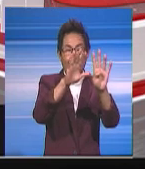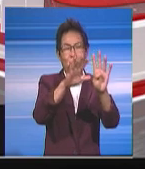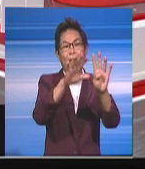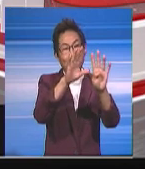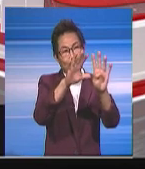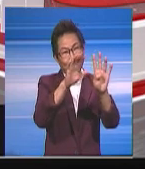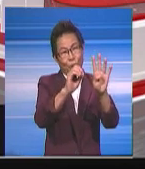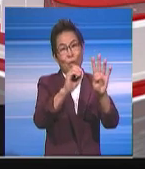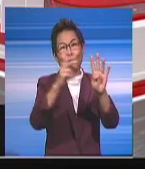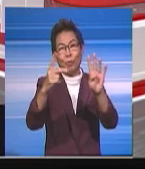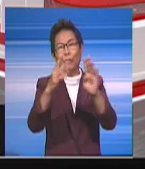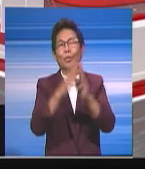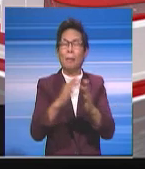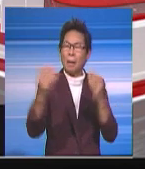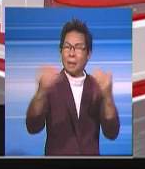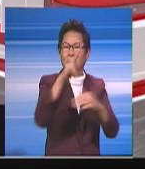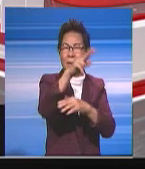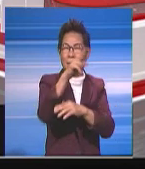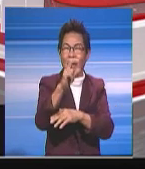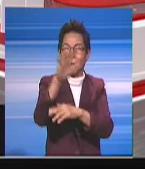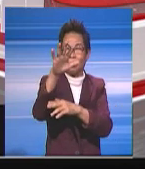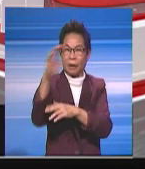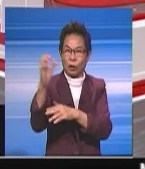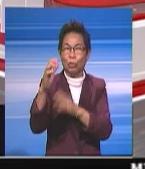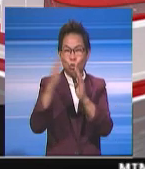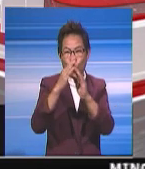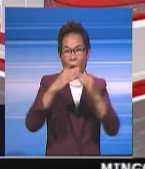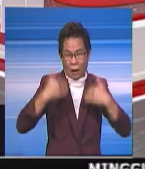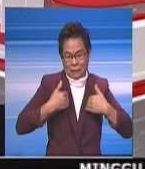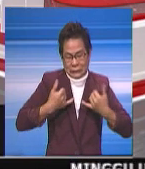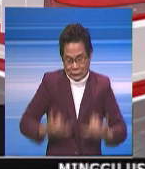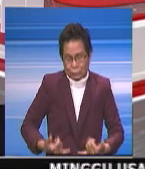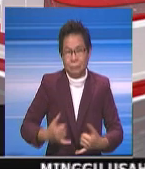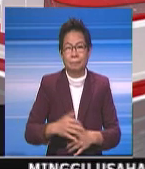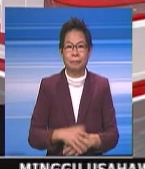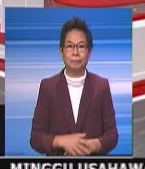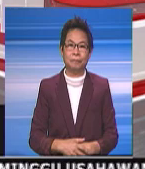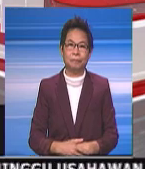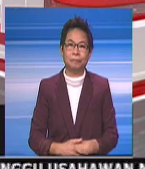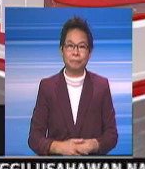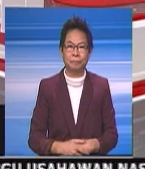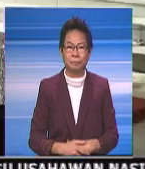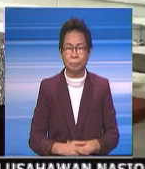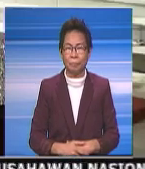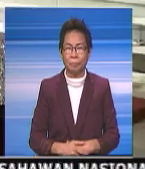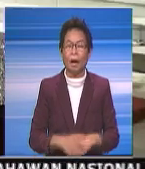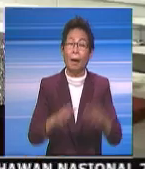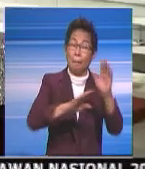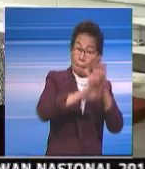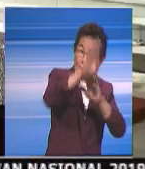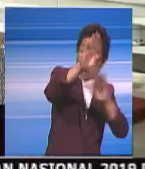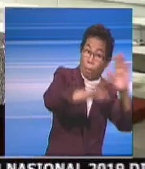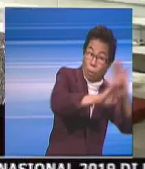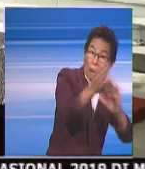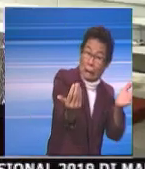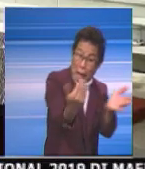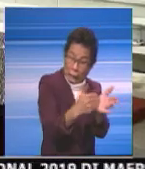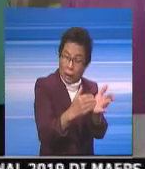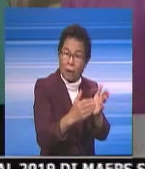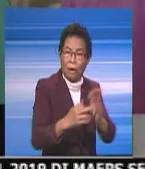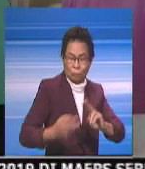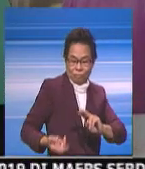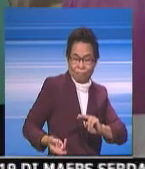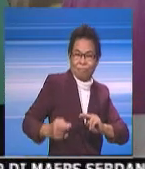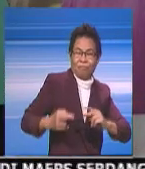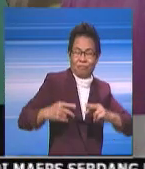hanya sekitar 3,500 rumah yang ada pada masa ini. Pembangunan semula itu juga akan meningkatkan lagi